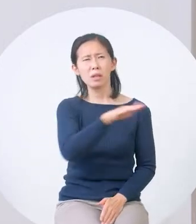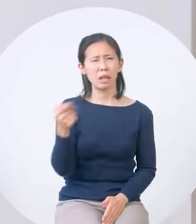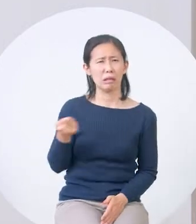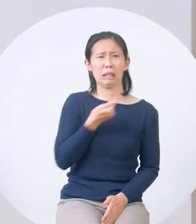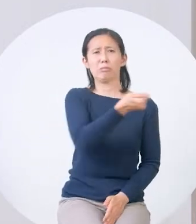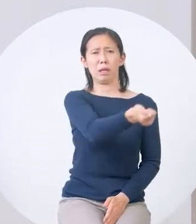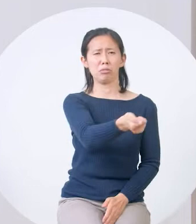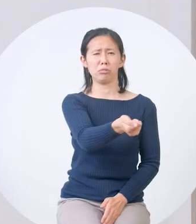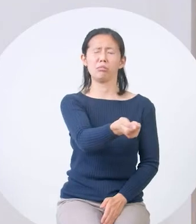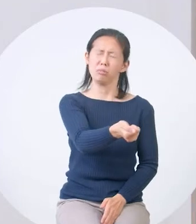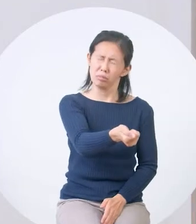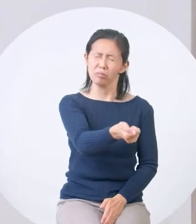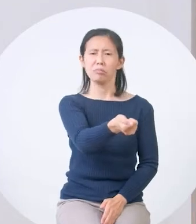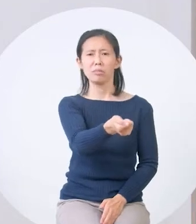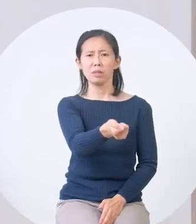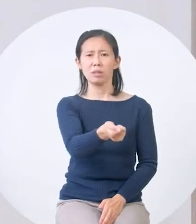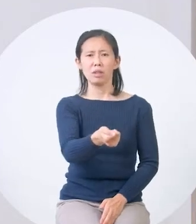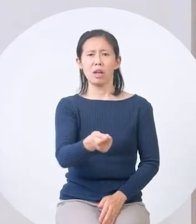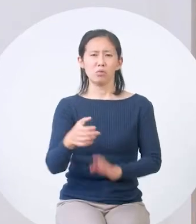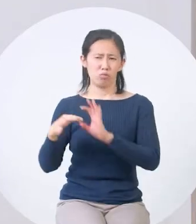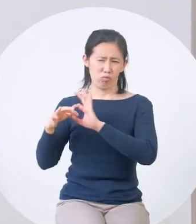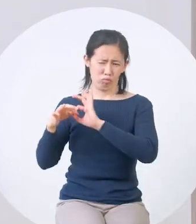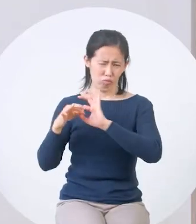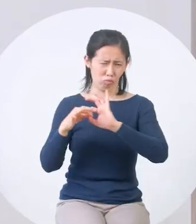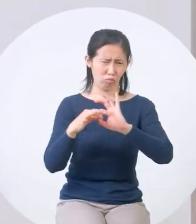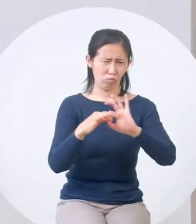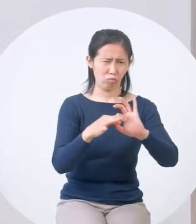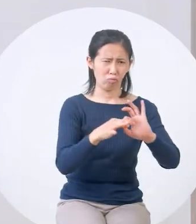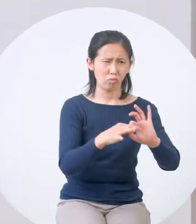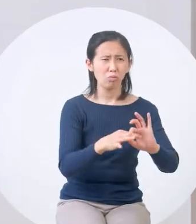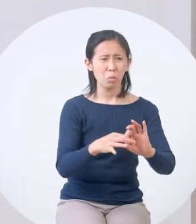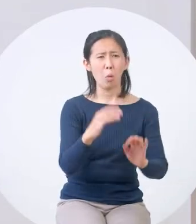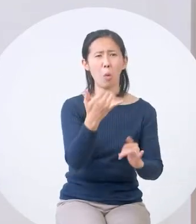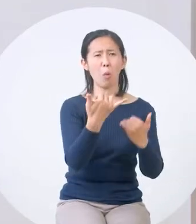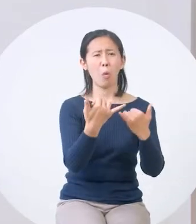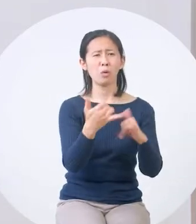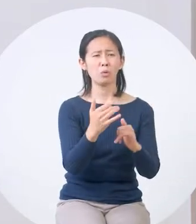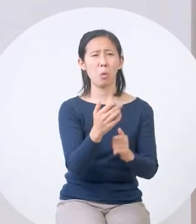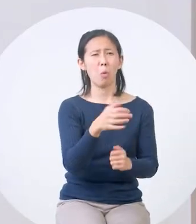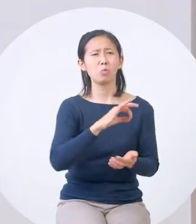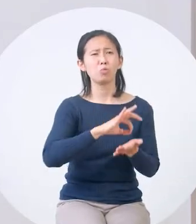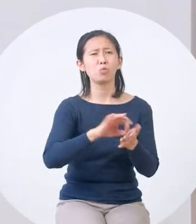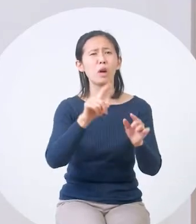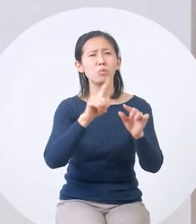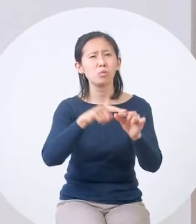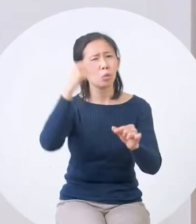でいつまで経ってもこのトイレは中に人がいると思って待って